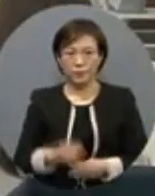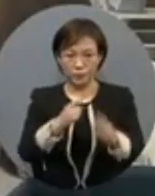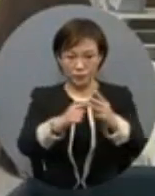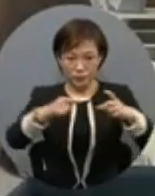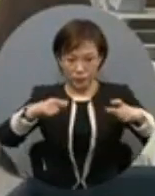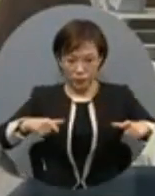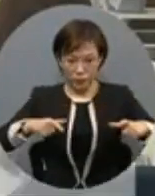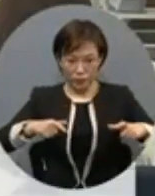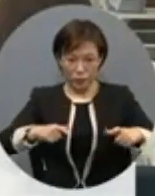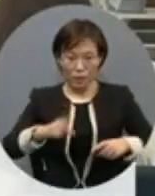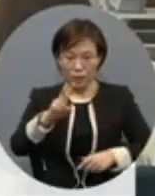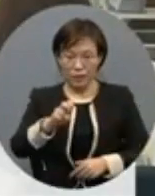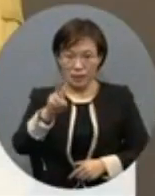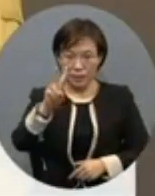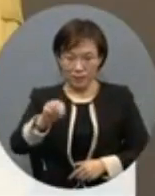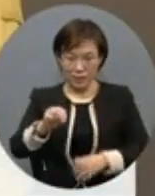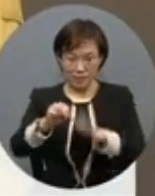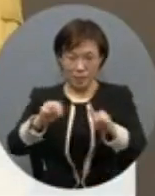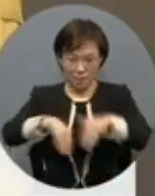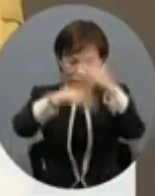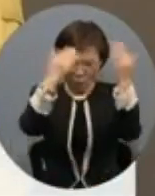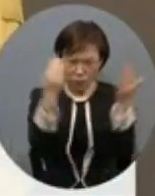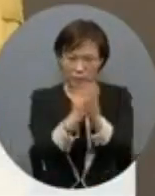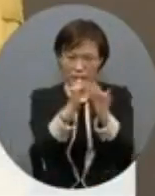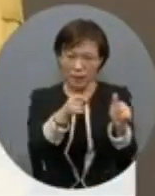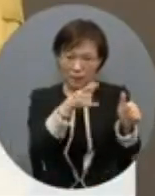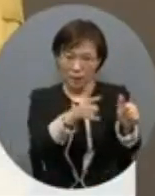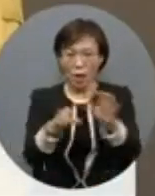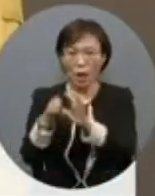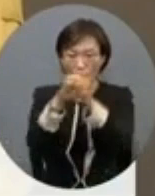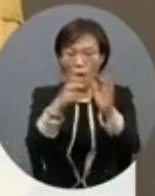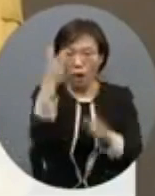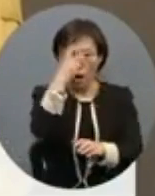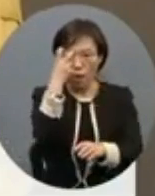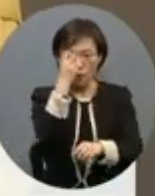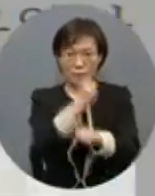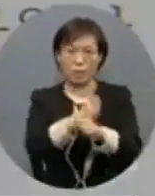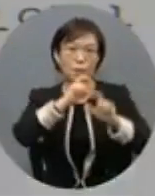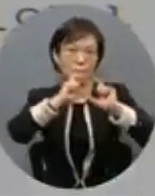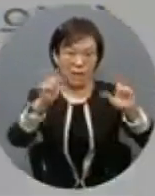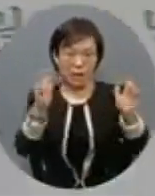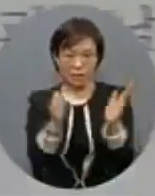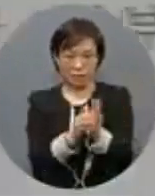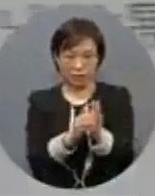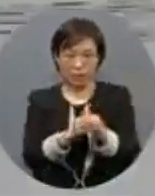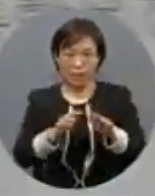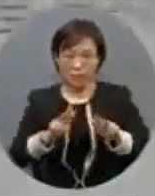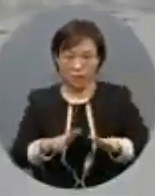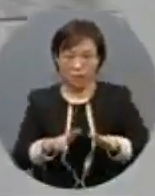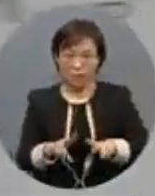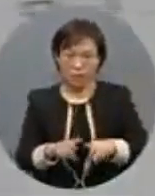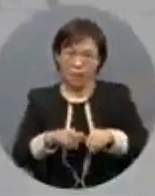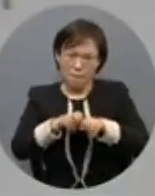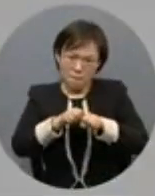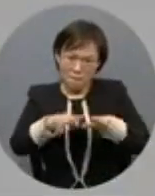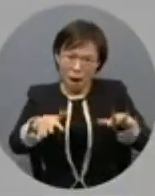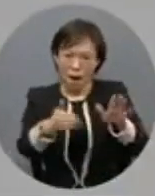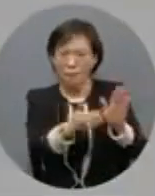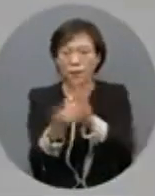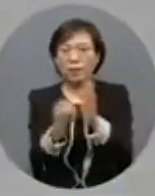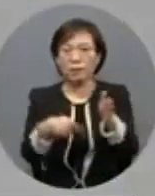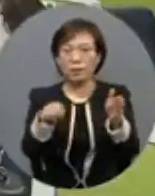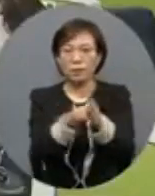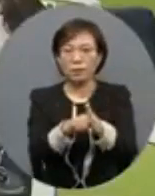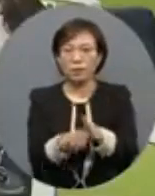울주군 이 국민이 12만여 명 전원에게 코론 알고 검사를 실시하겠다 고 선언했습니다 지금의 빠른 확산 3를 차단하려면